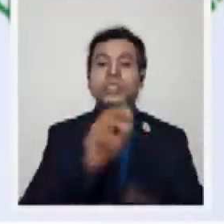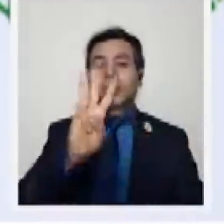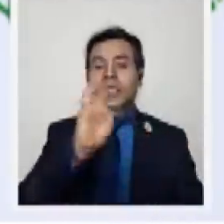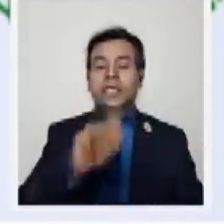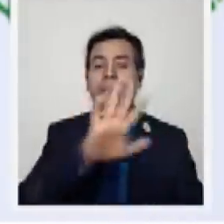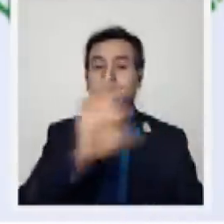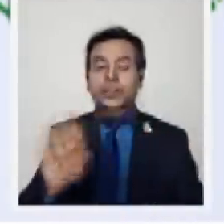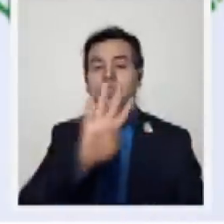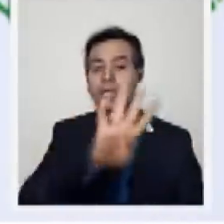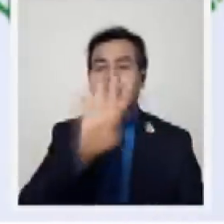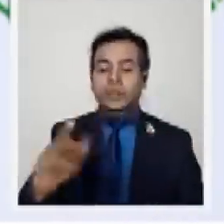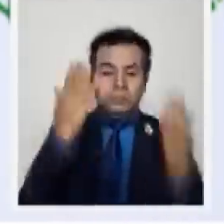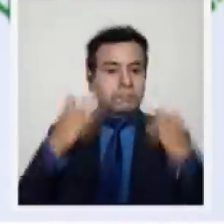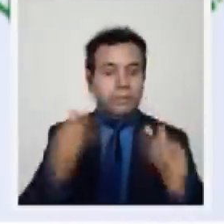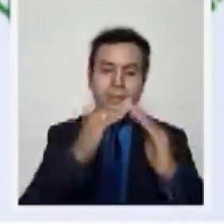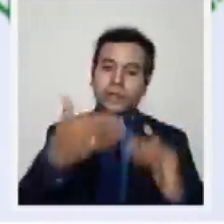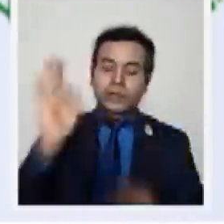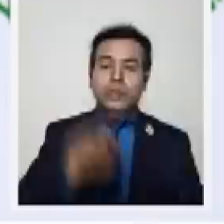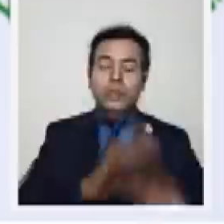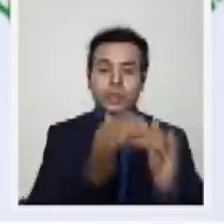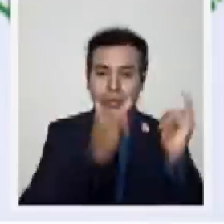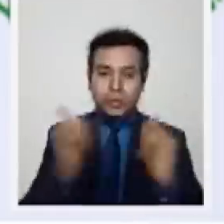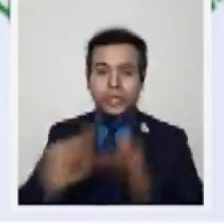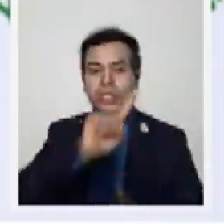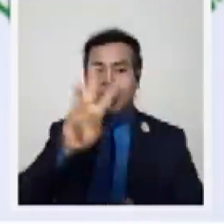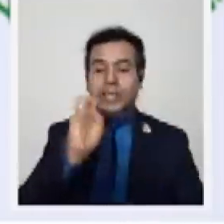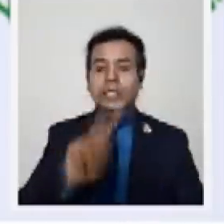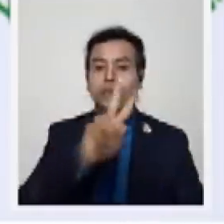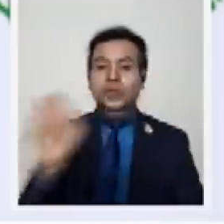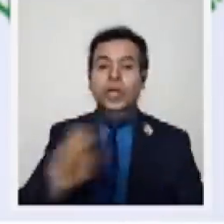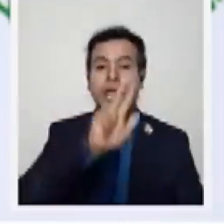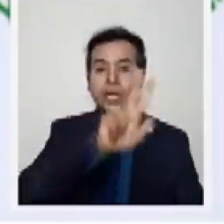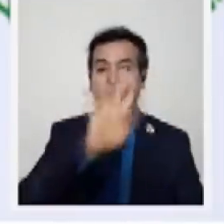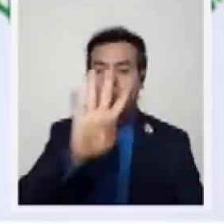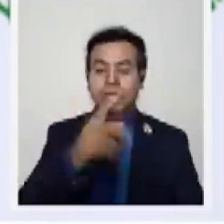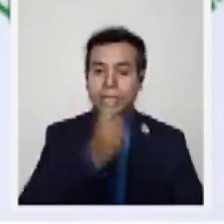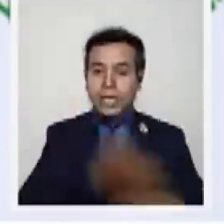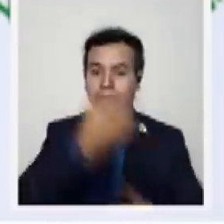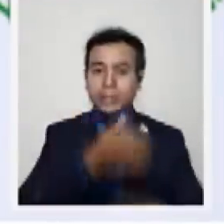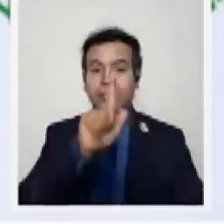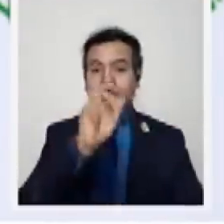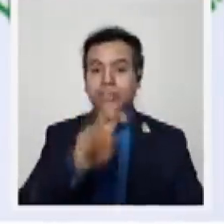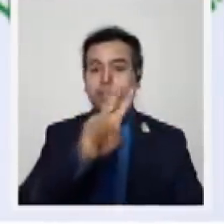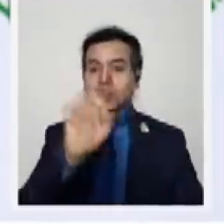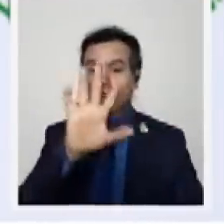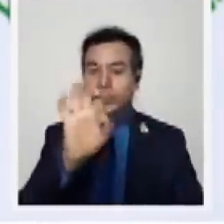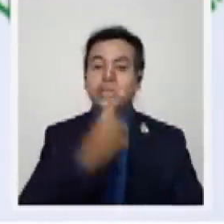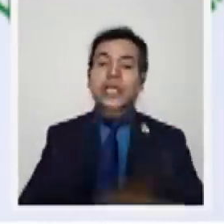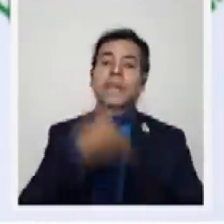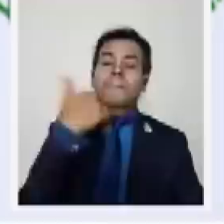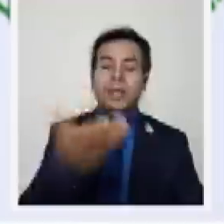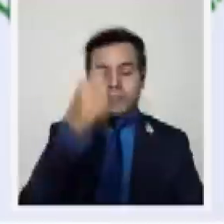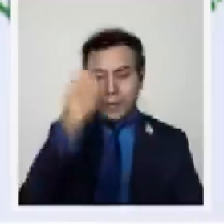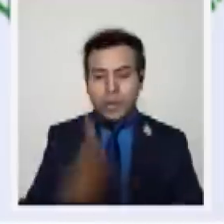6,498 জন এবং এ পর্যন্ত ছাড় পেয়েছেন 3,544 জন। মোট আইসোলেশন শয্যা